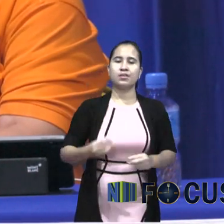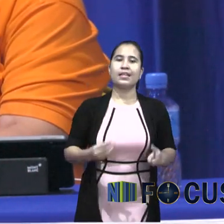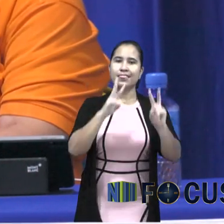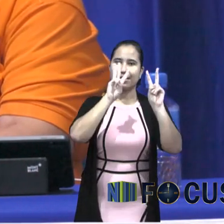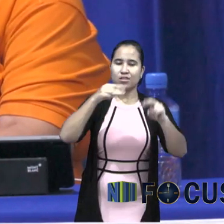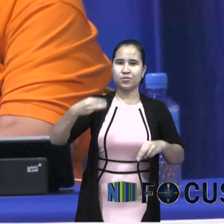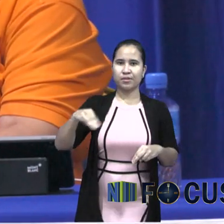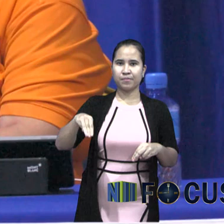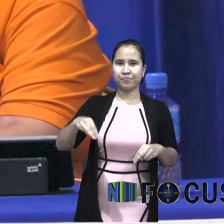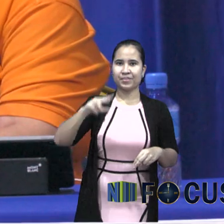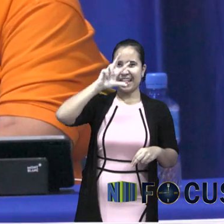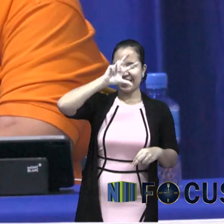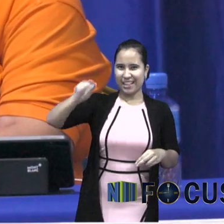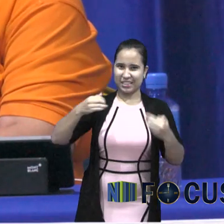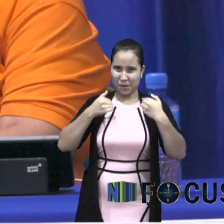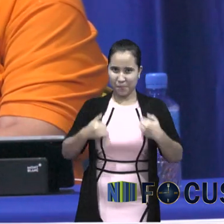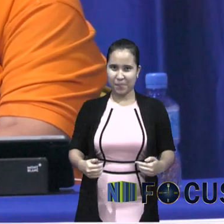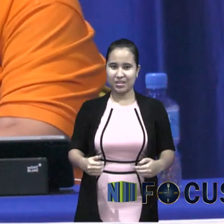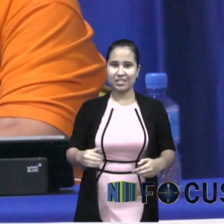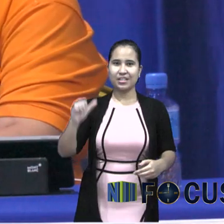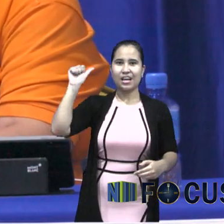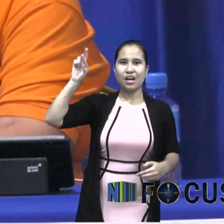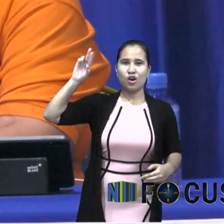23 maart 80 personen uit Aruba.